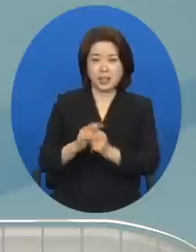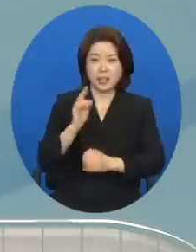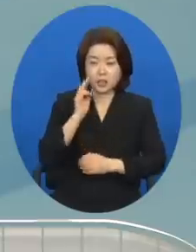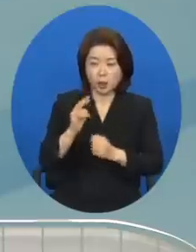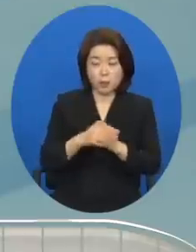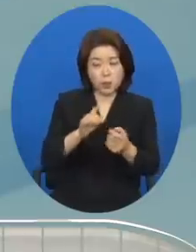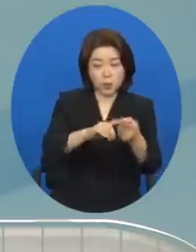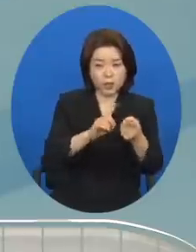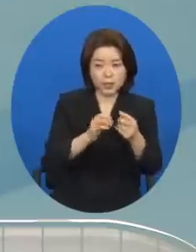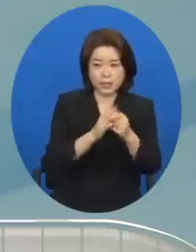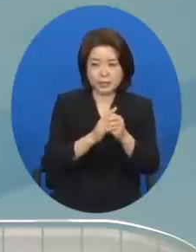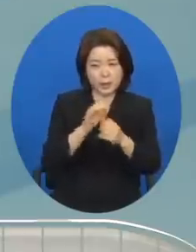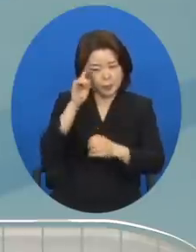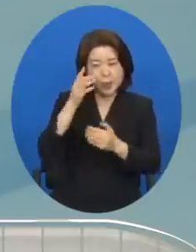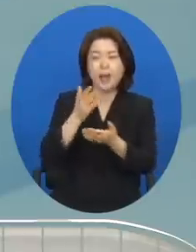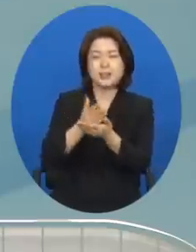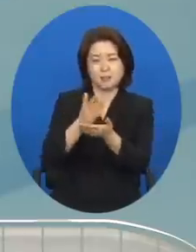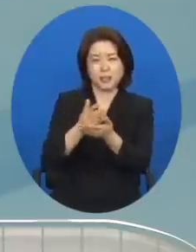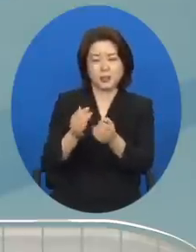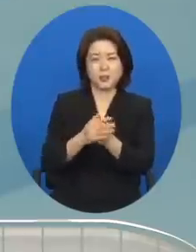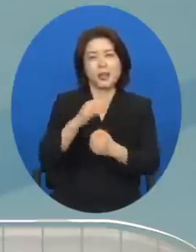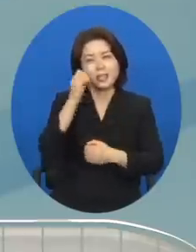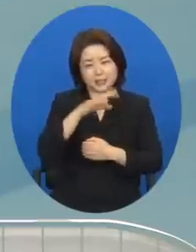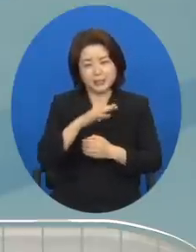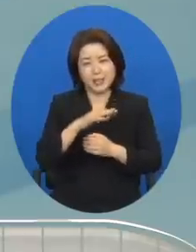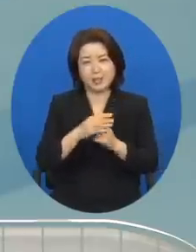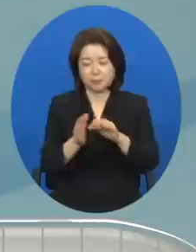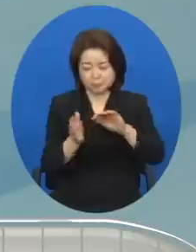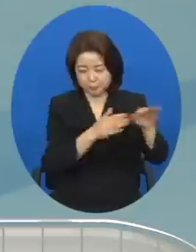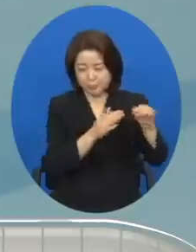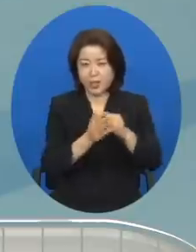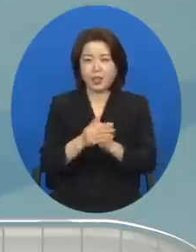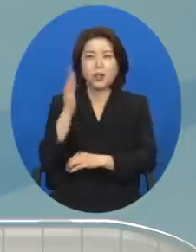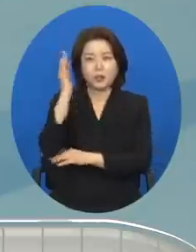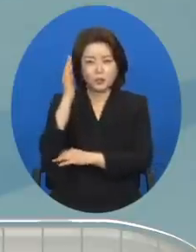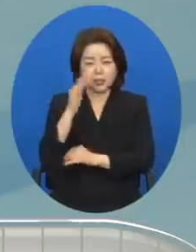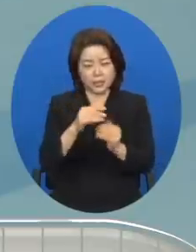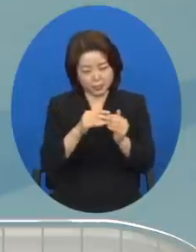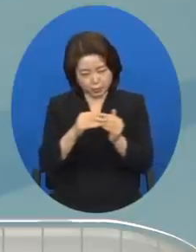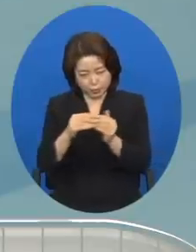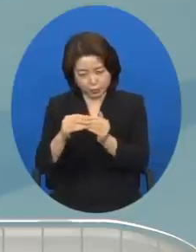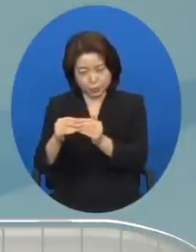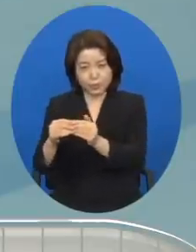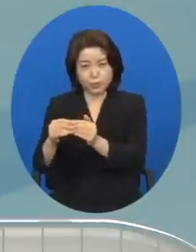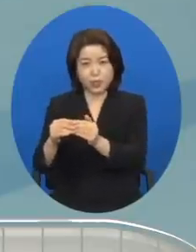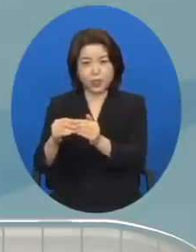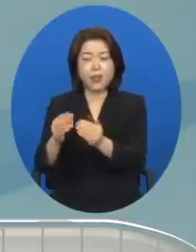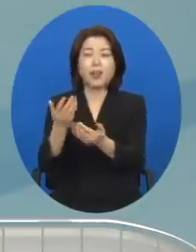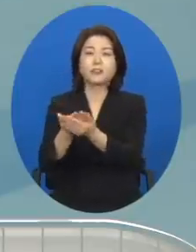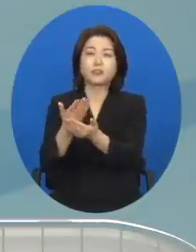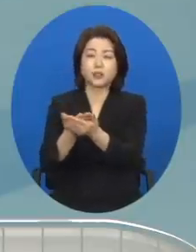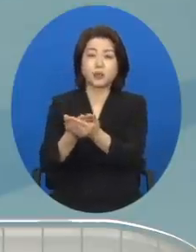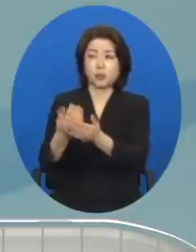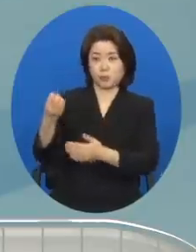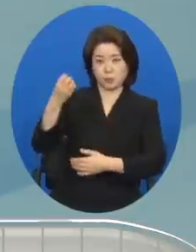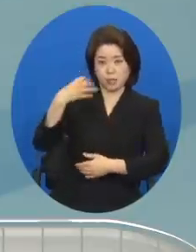그 점에 괴념치 마시고 그냥 목사님 설교를 그냥 해주세요.